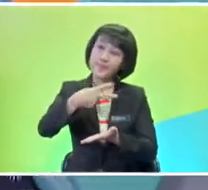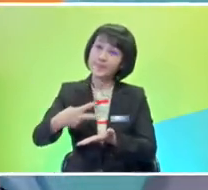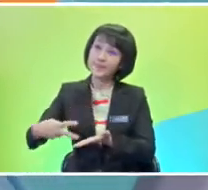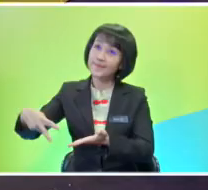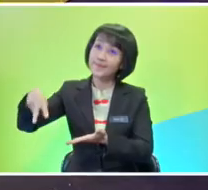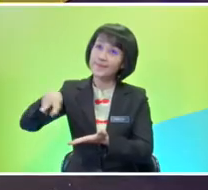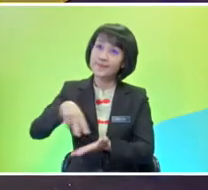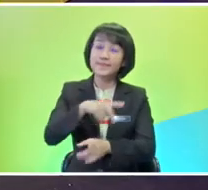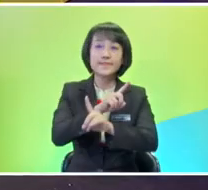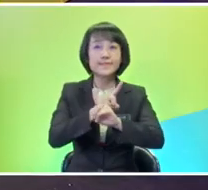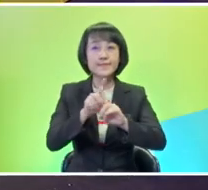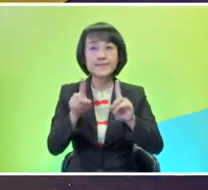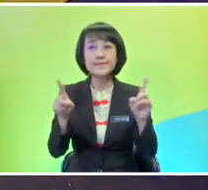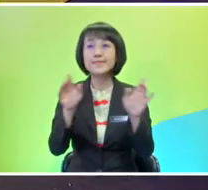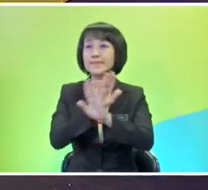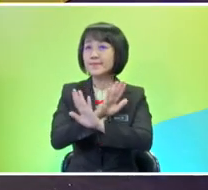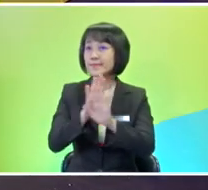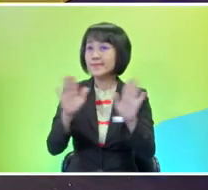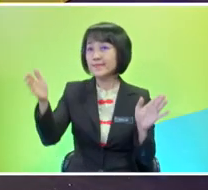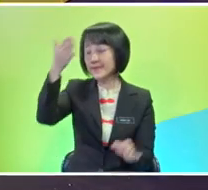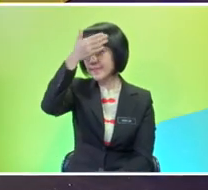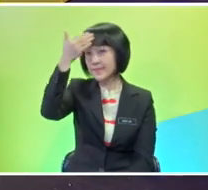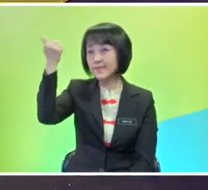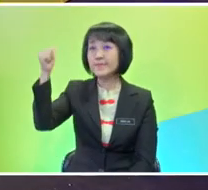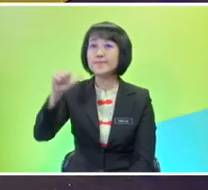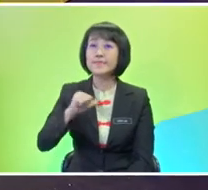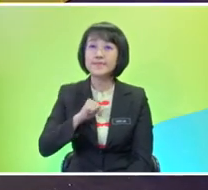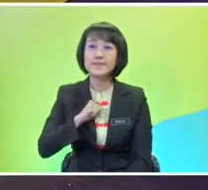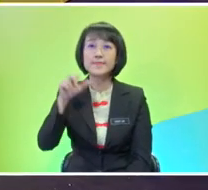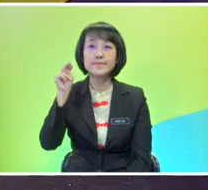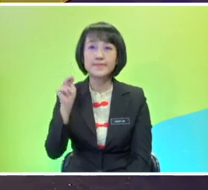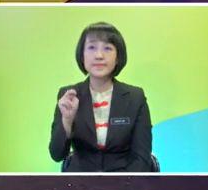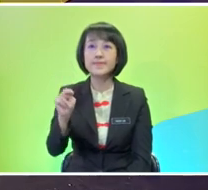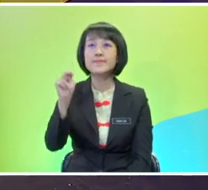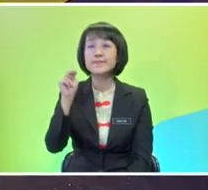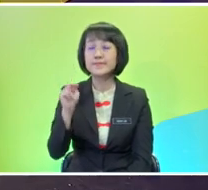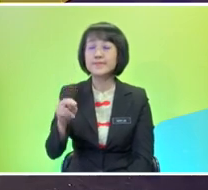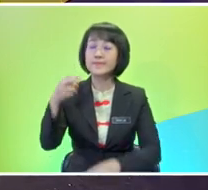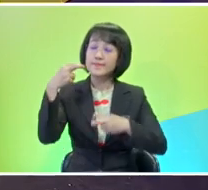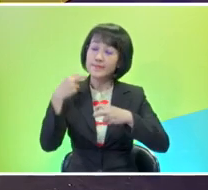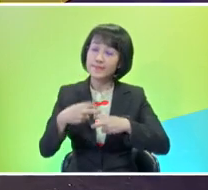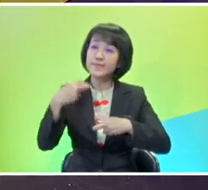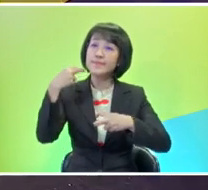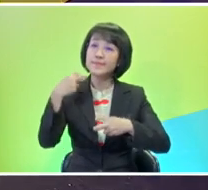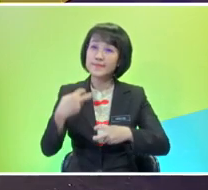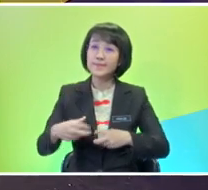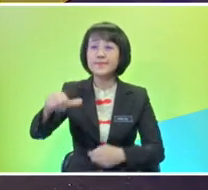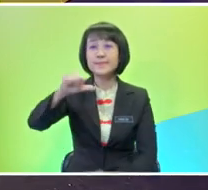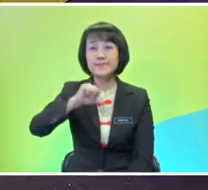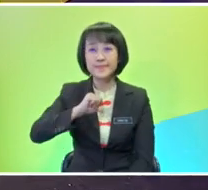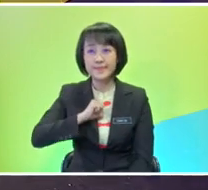tetapi jangan lupakan diri nanti menyesal sendiri